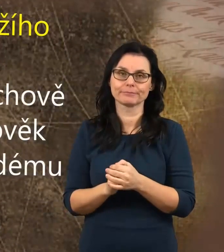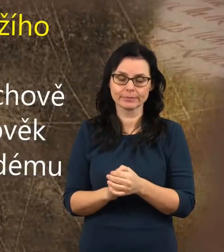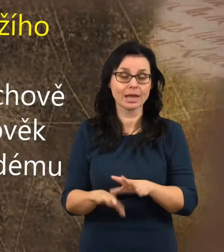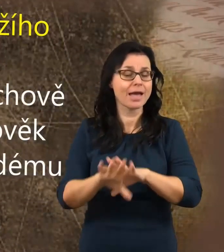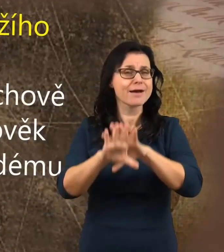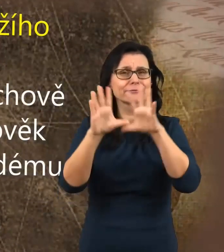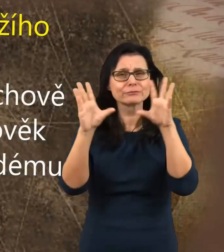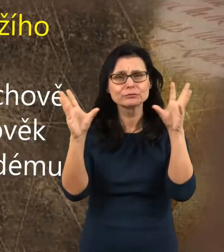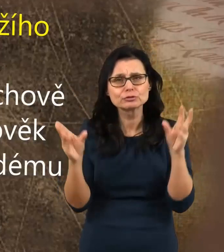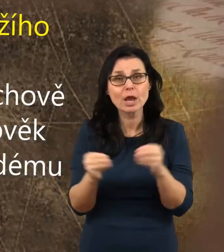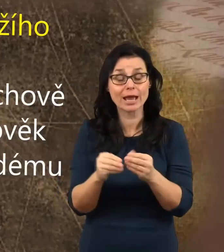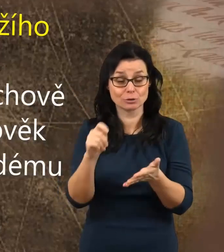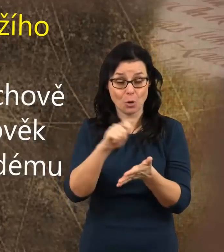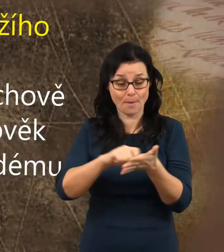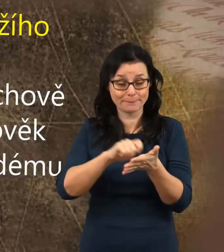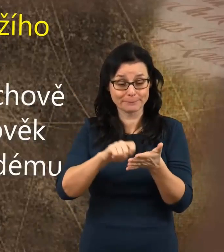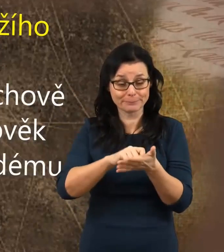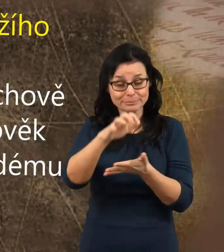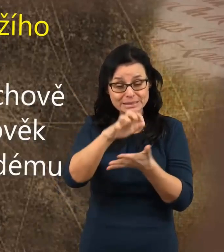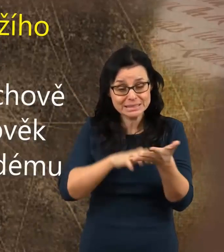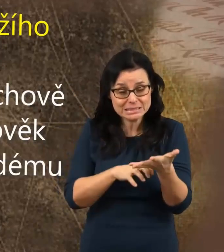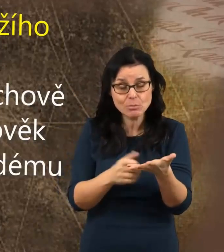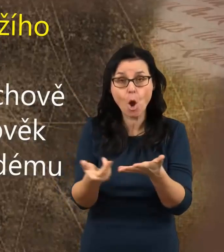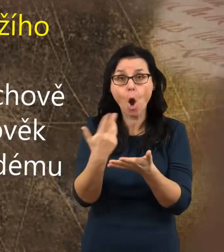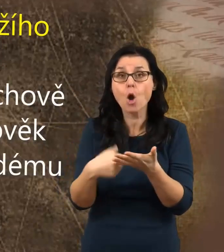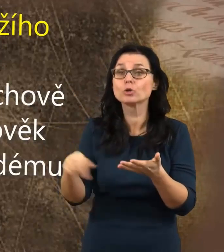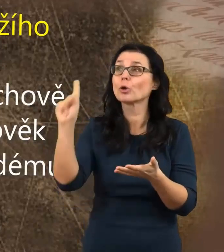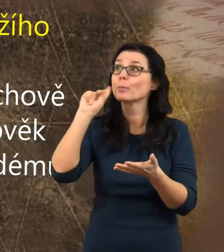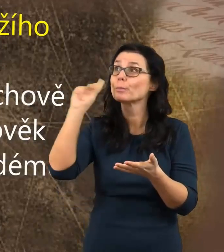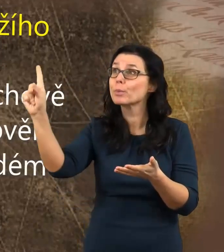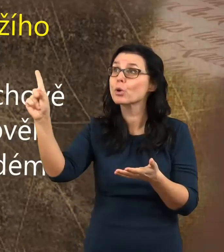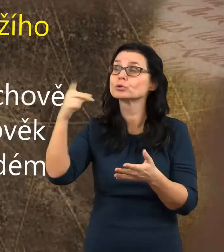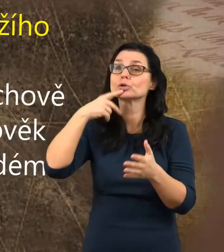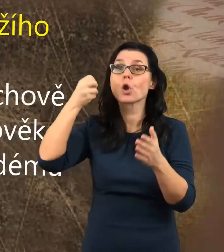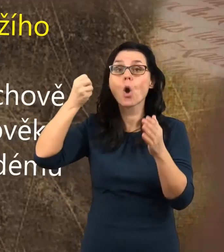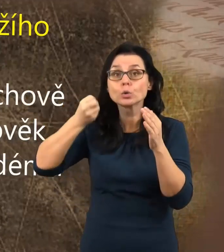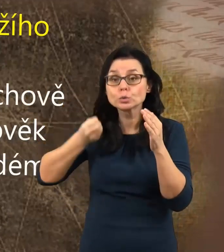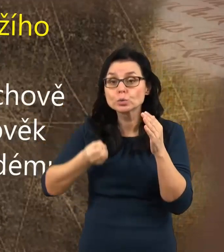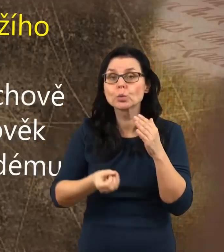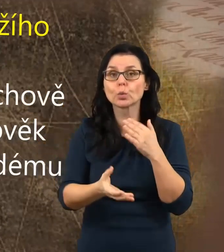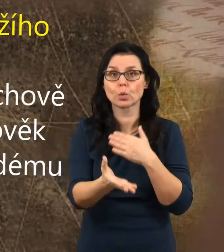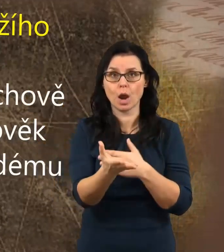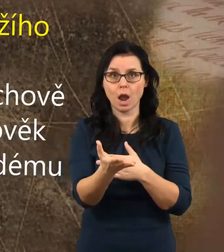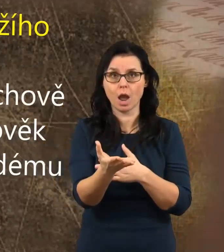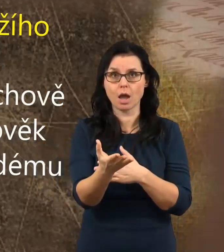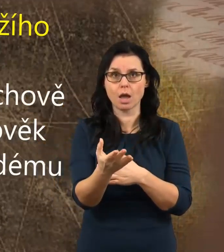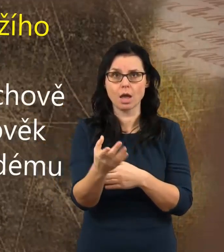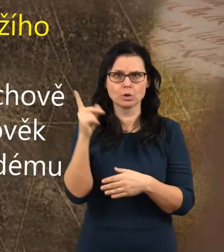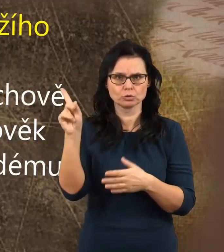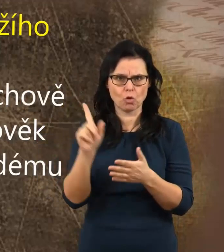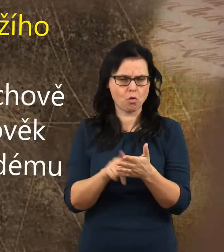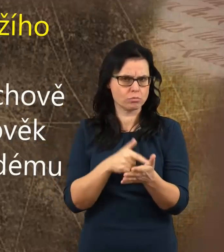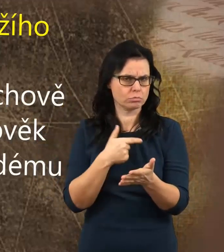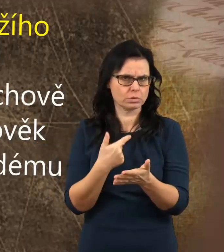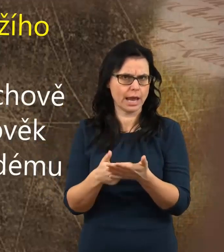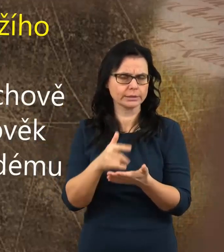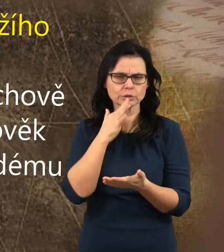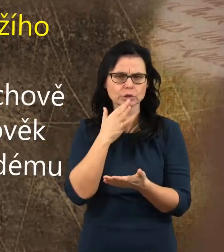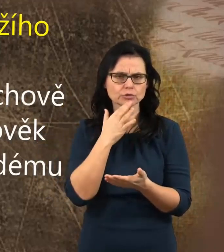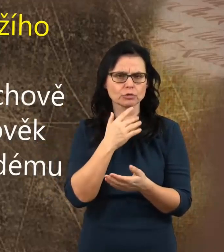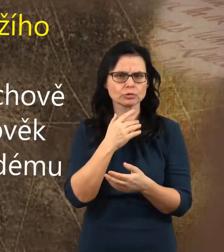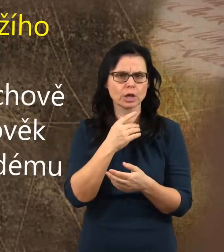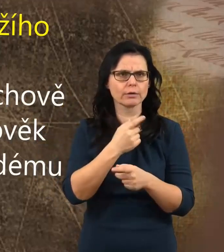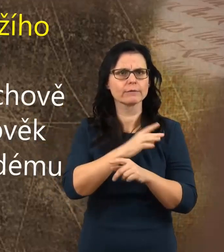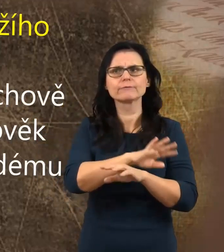Veškeré písmo pochází z božího ducha. To není, tím není řečeno, že jakékoliv